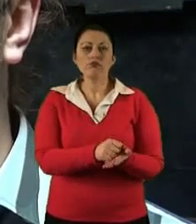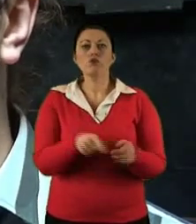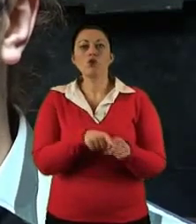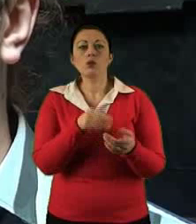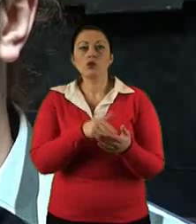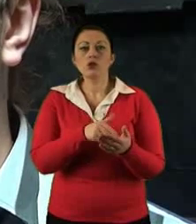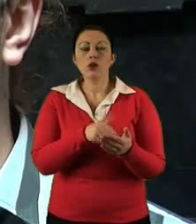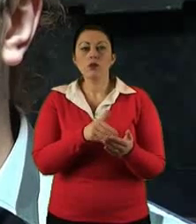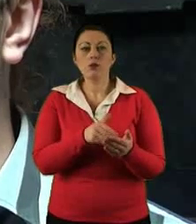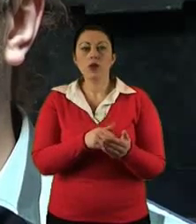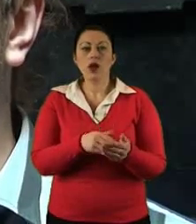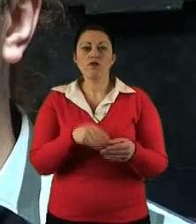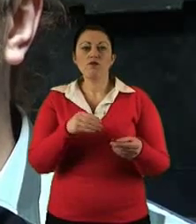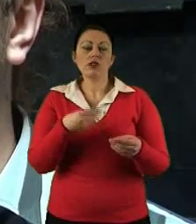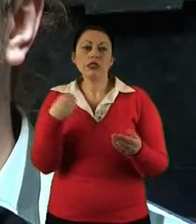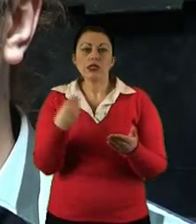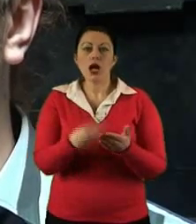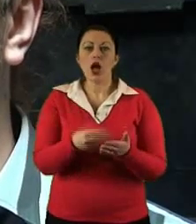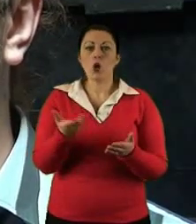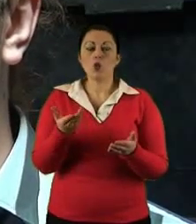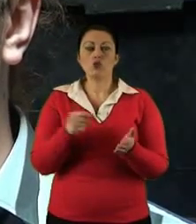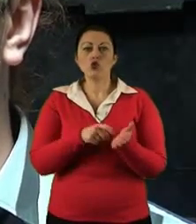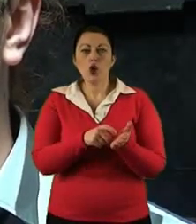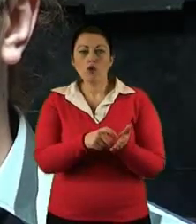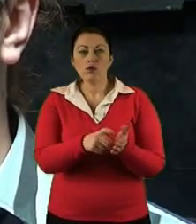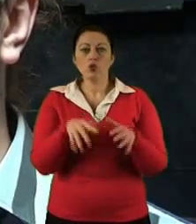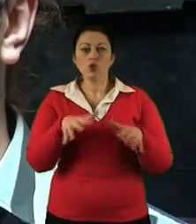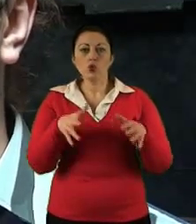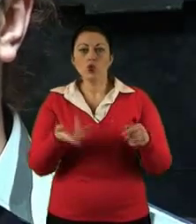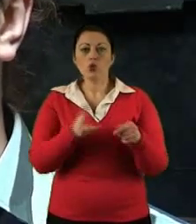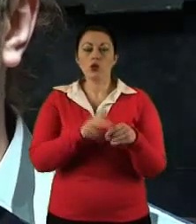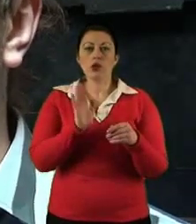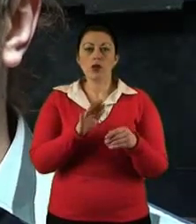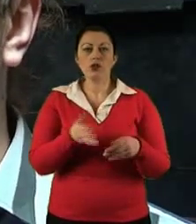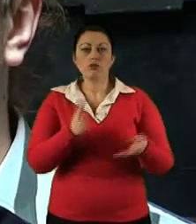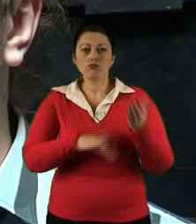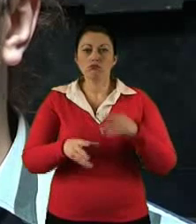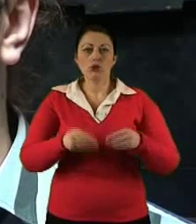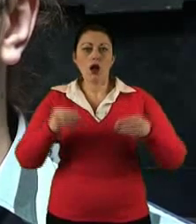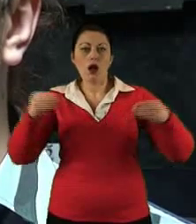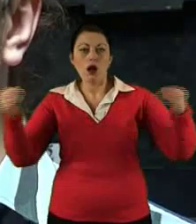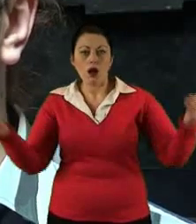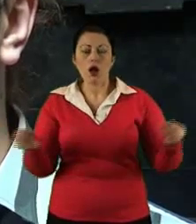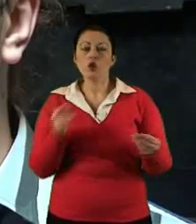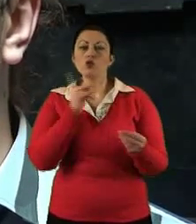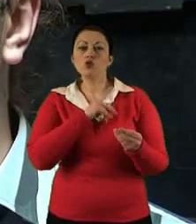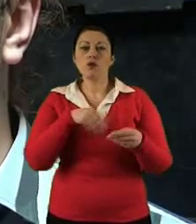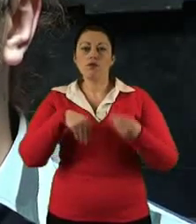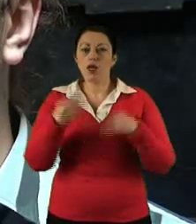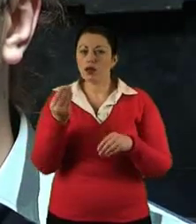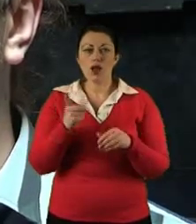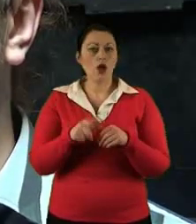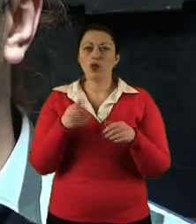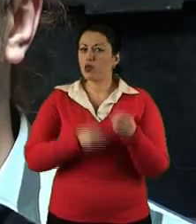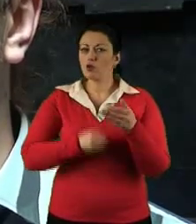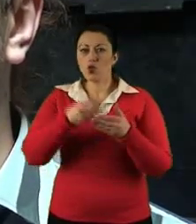potrzeby zbudowania stada dżdżownic, zakup dżdżownic, które będą nam się rozmnażały w naszym gospodarstwie, nie jest drogi.